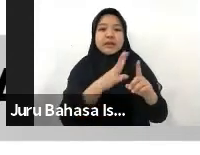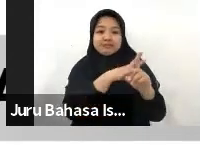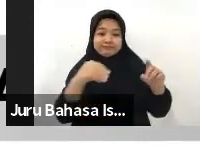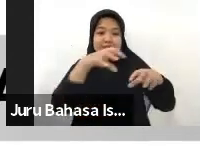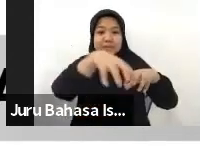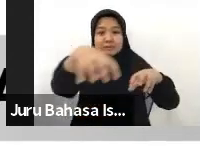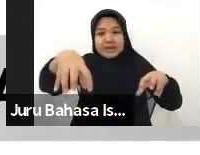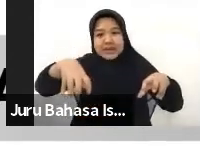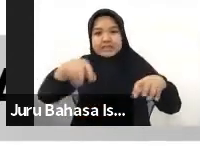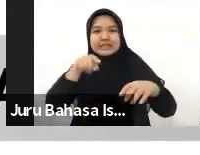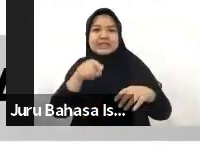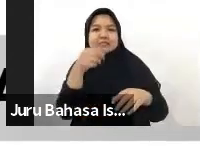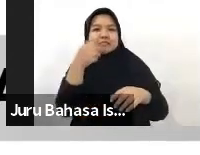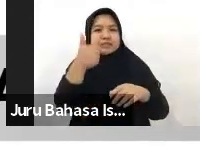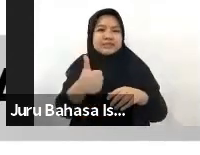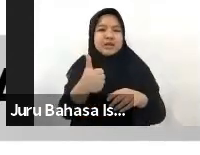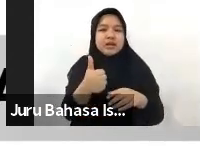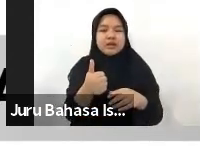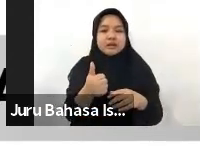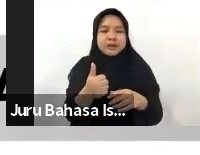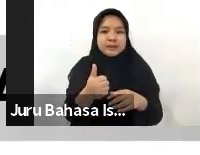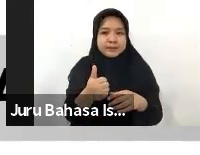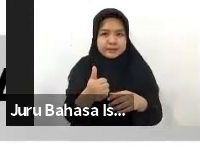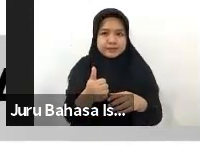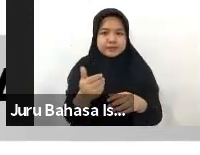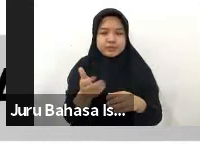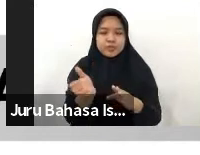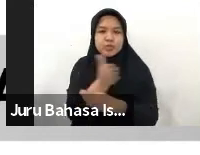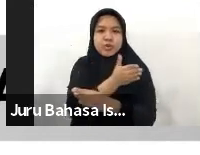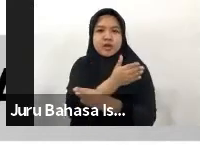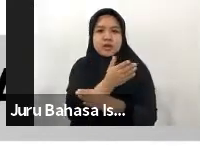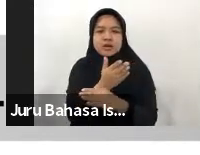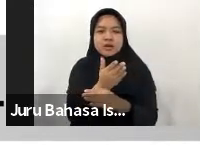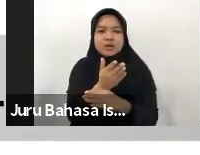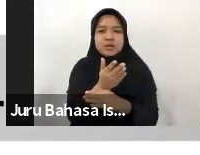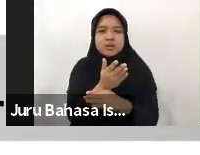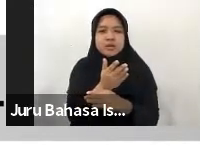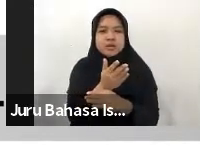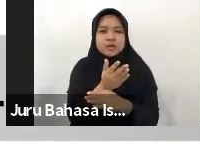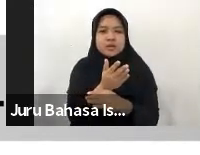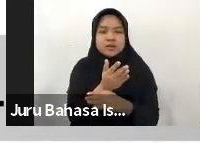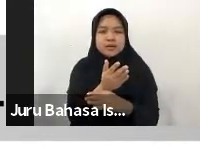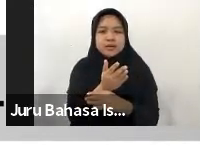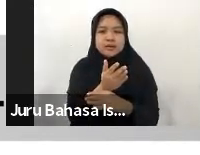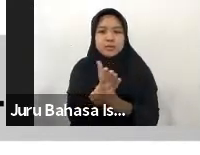sangat, sebelum ke replikasi kita ke ini dulu ya, apa namanya?